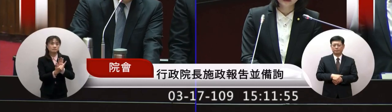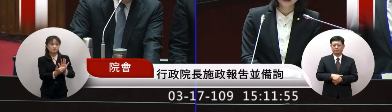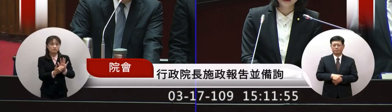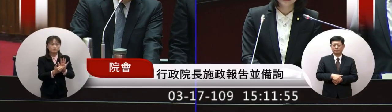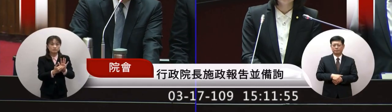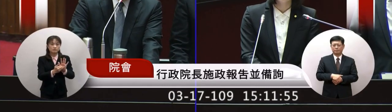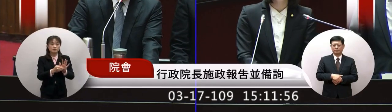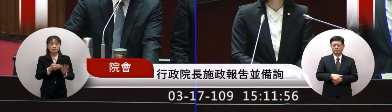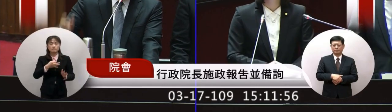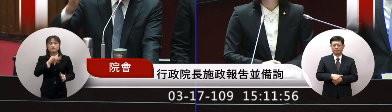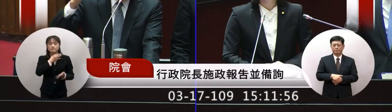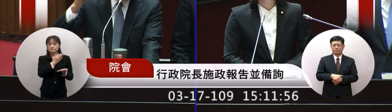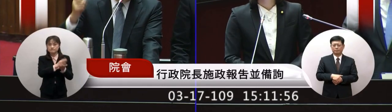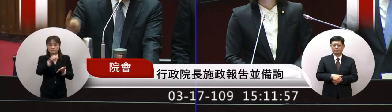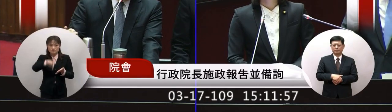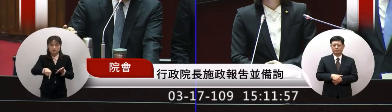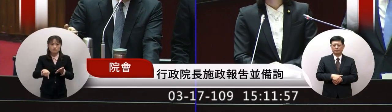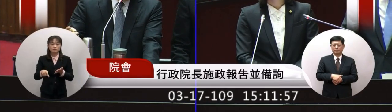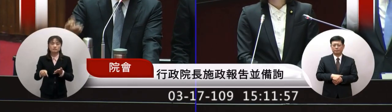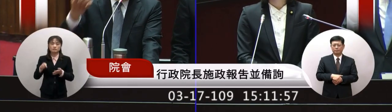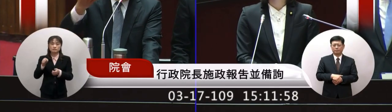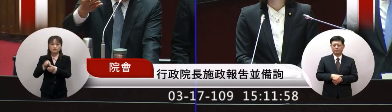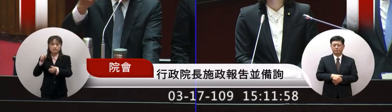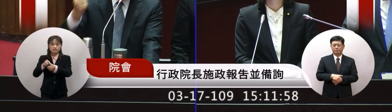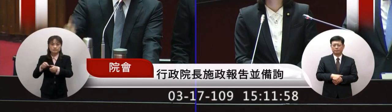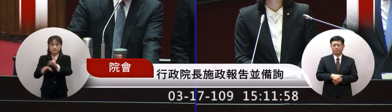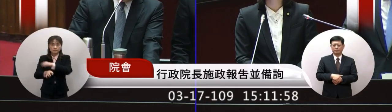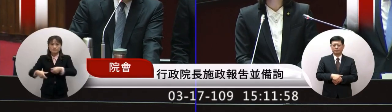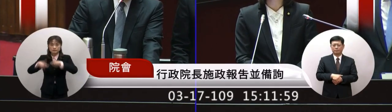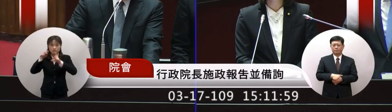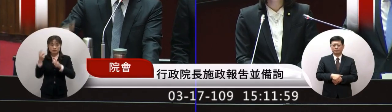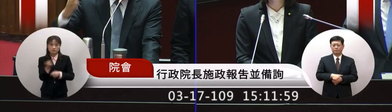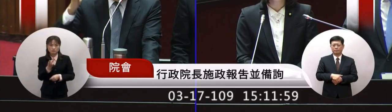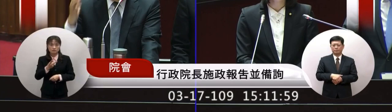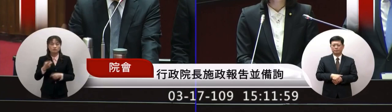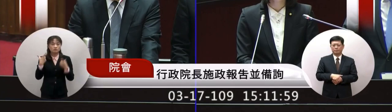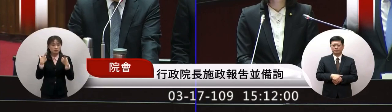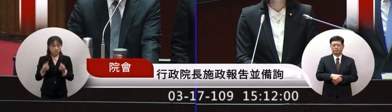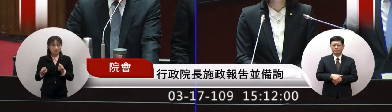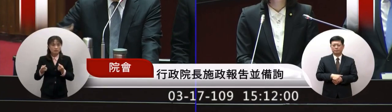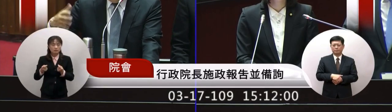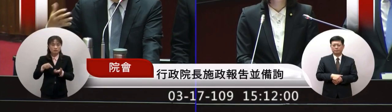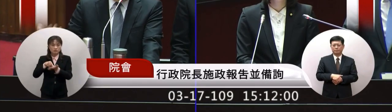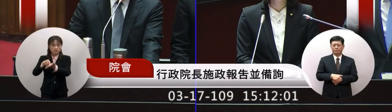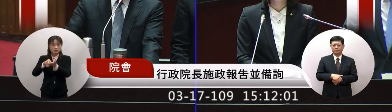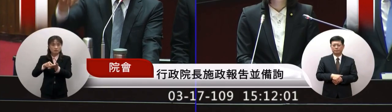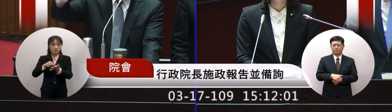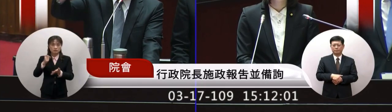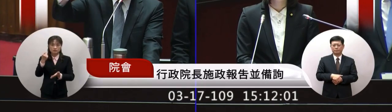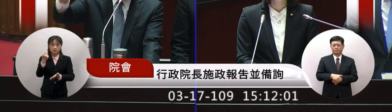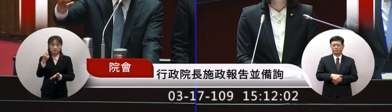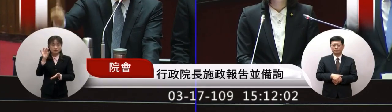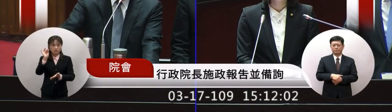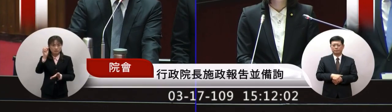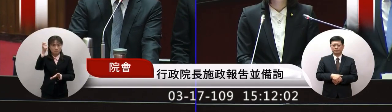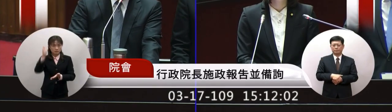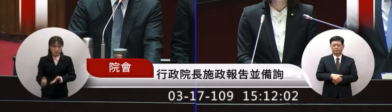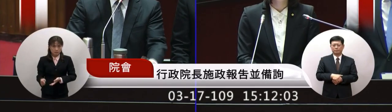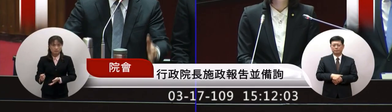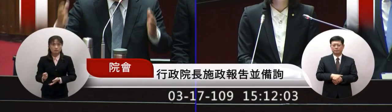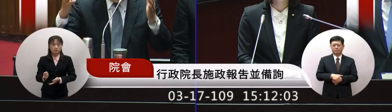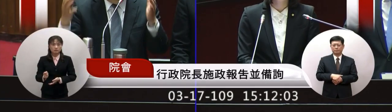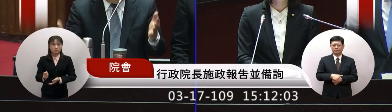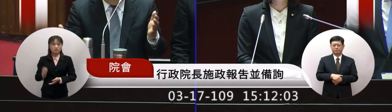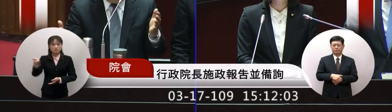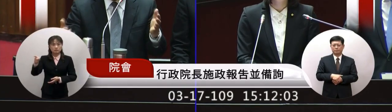振兴里面，我们编了100亿，经贵院通过了。之所以用100亿，就是要提振到1000亿